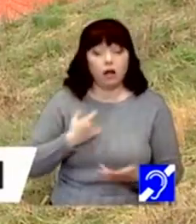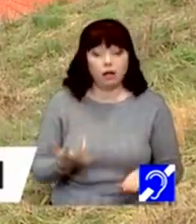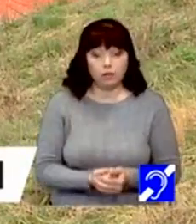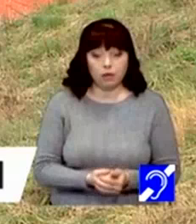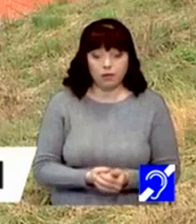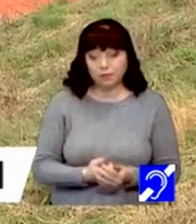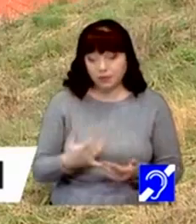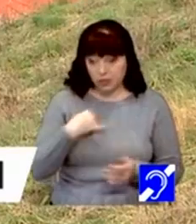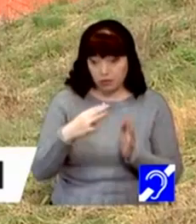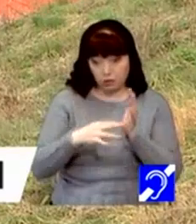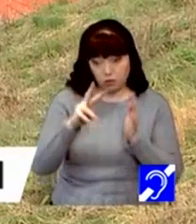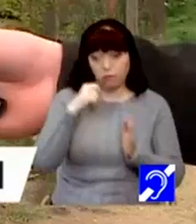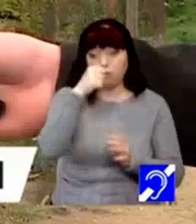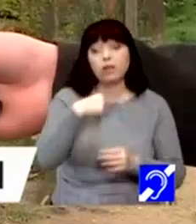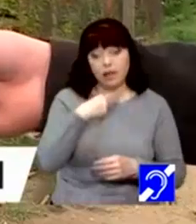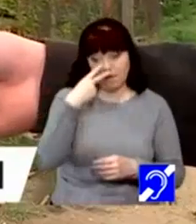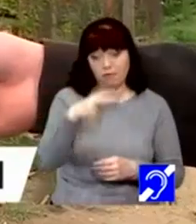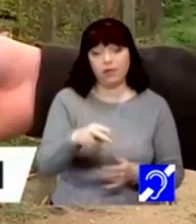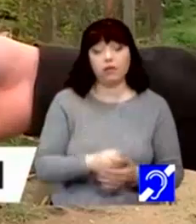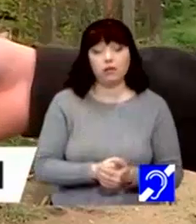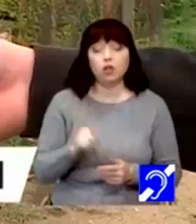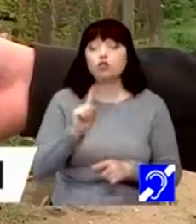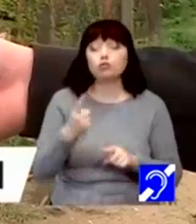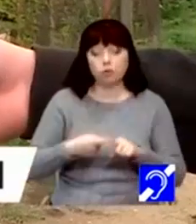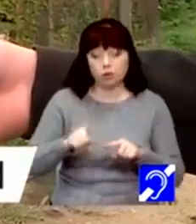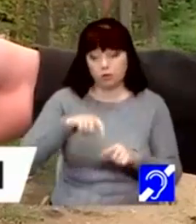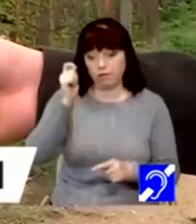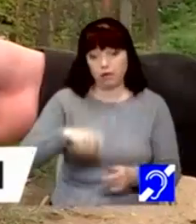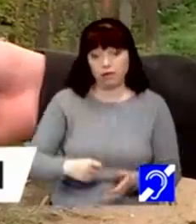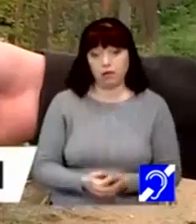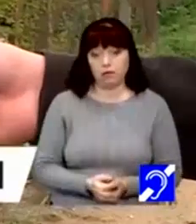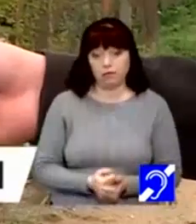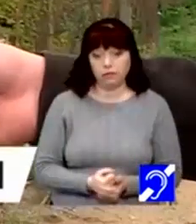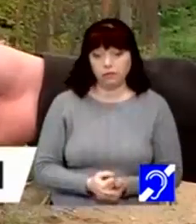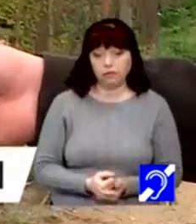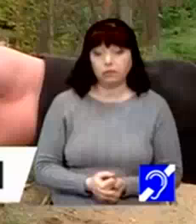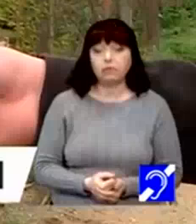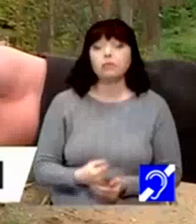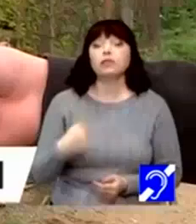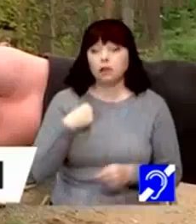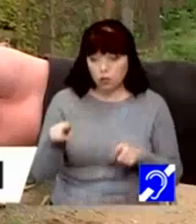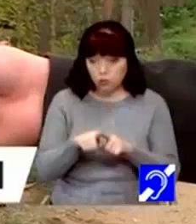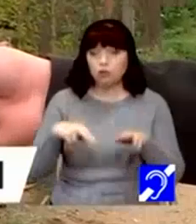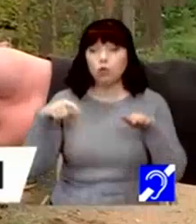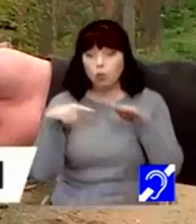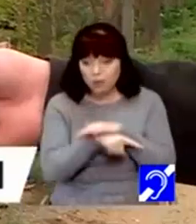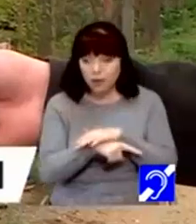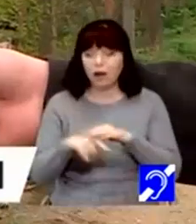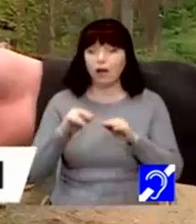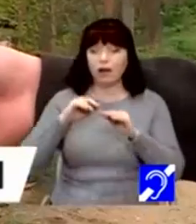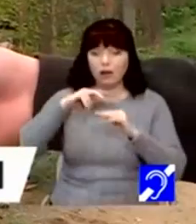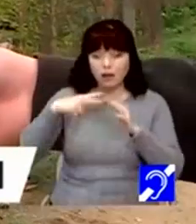de opt ani 98 cm ceea ce Ce înseamnă asta am fost se refugia ascunși